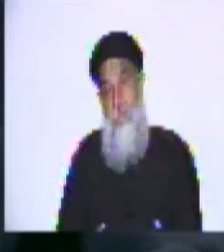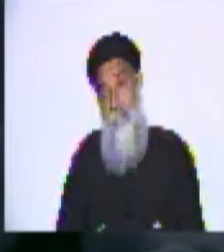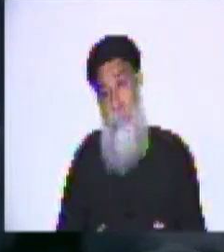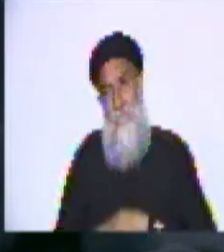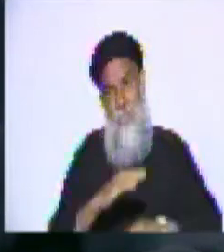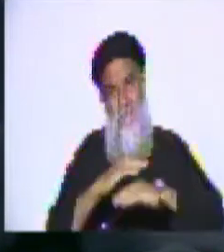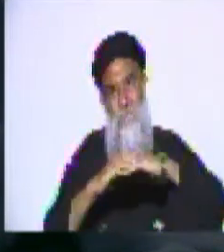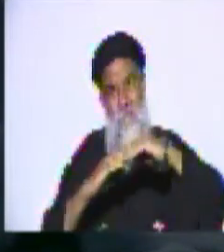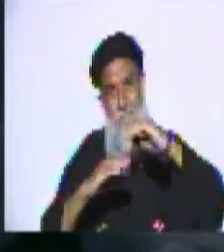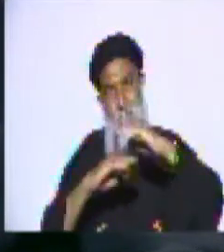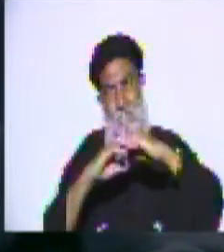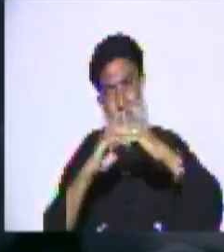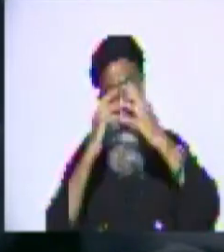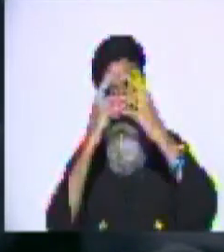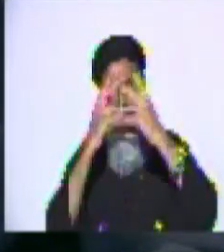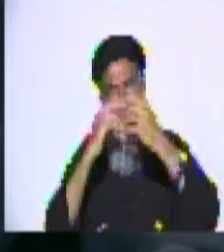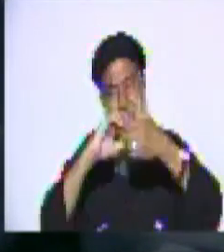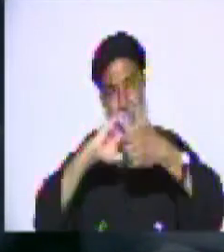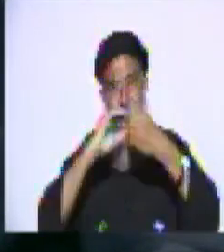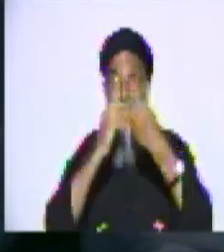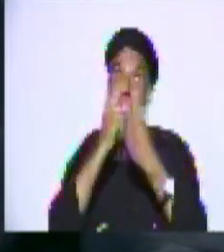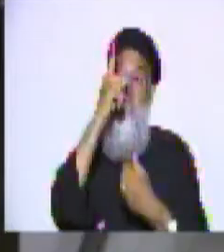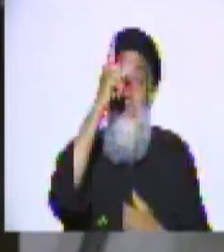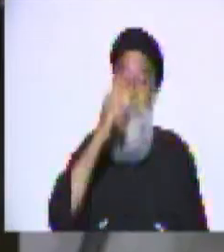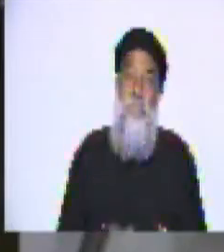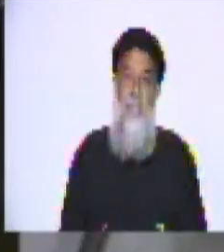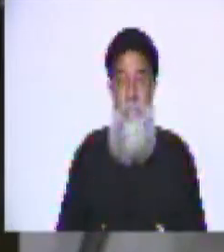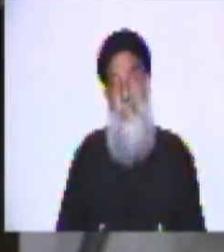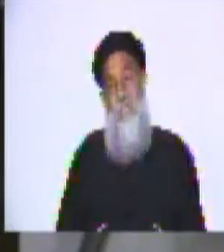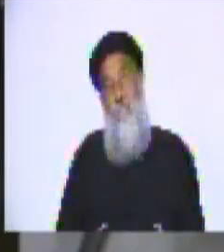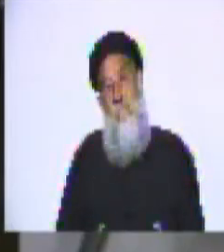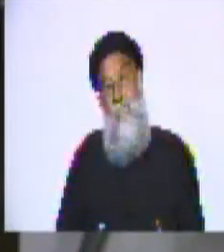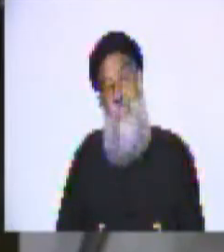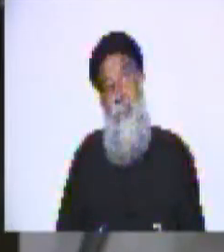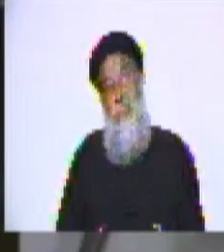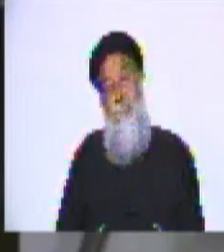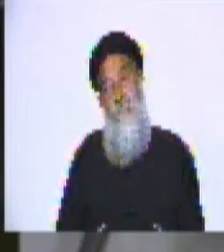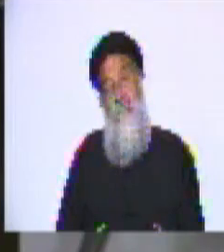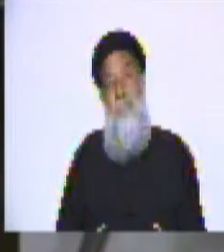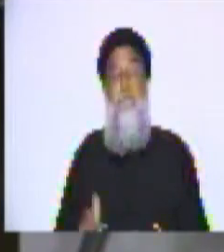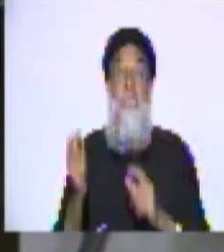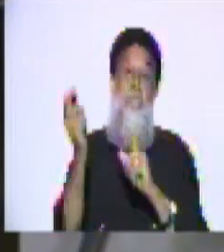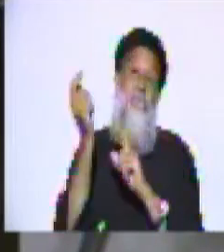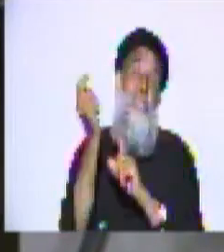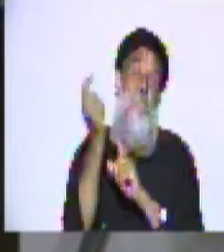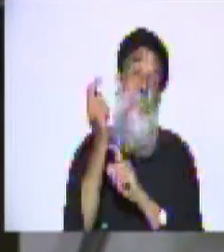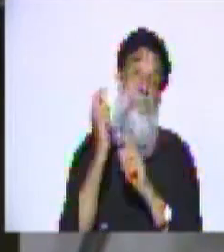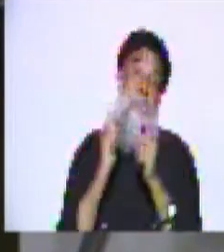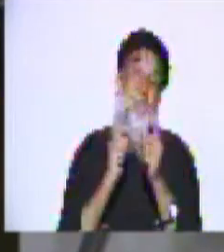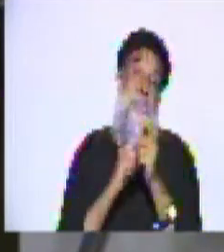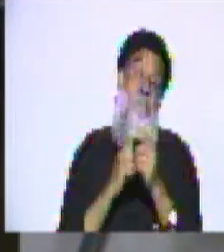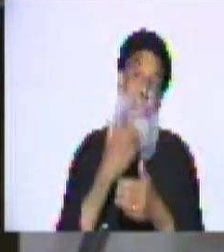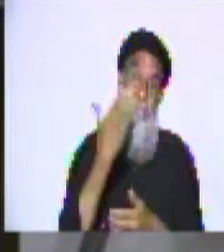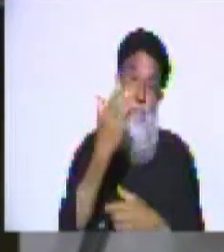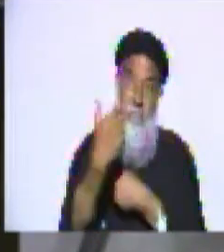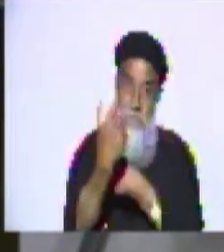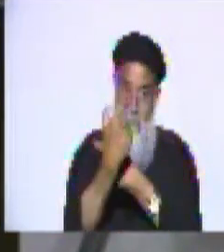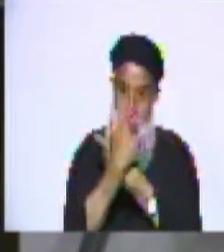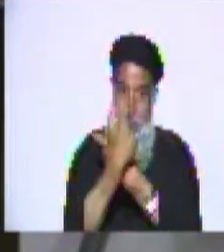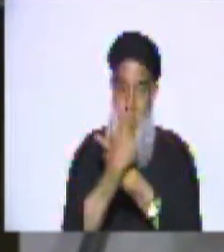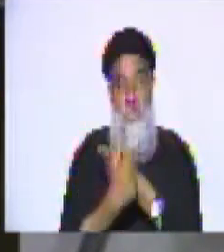والمبادئ التي تقوم عليها العلاقة مع الله؟ بالضبط كده. يعني هو السيد المسيح سلم